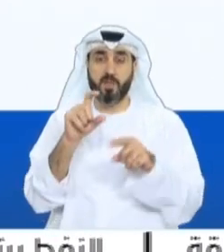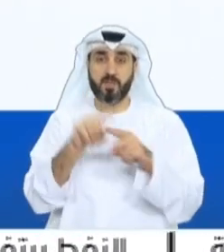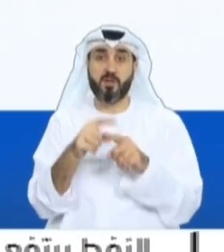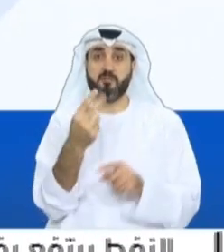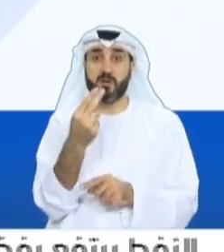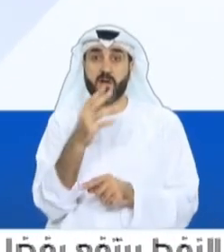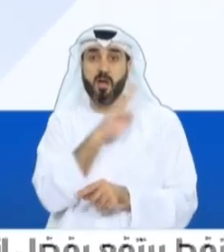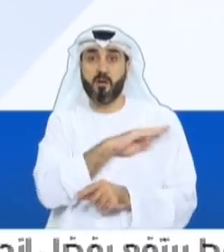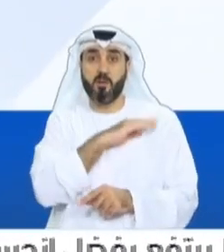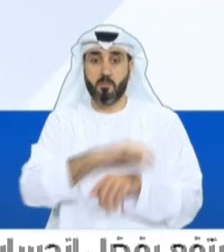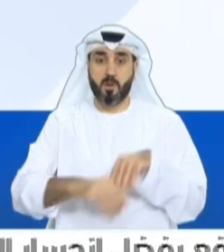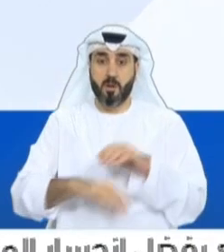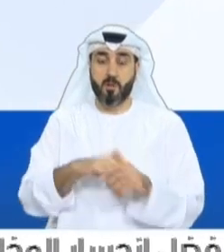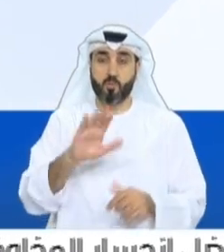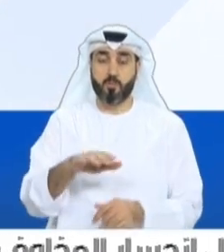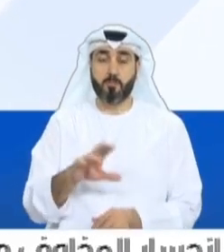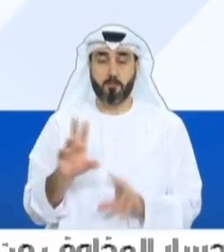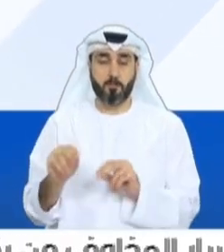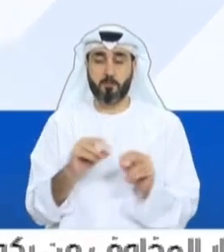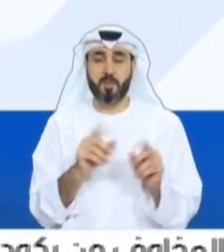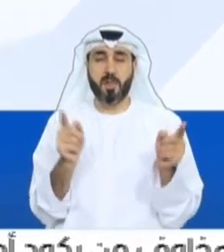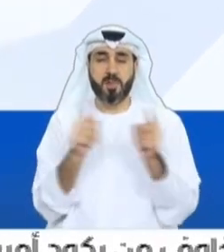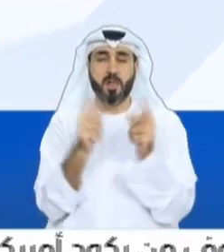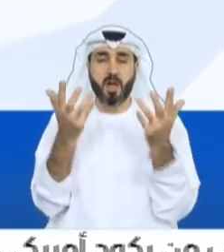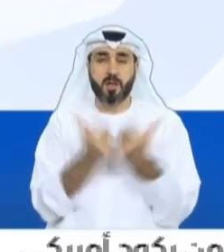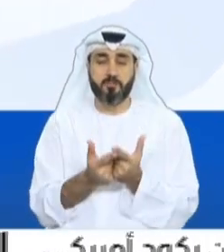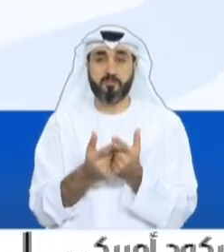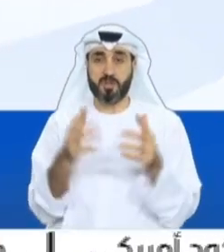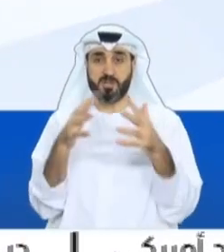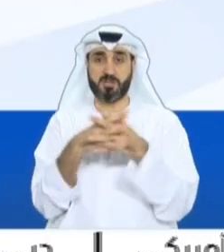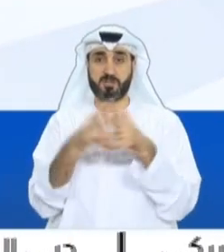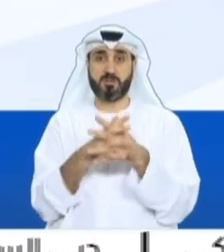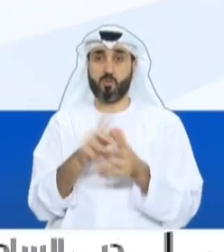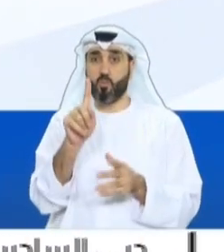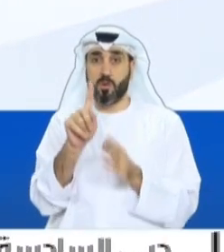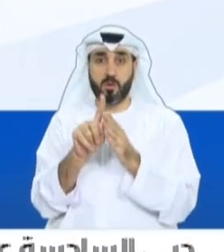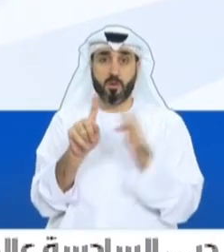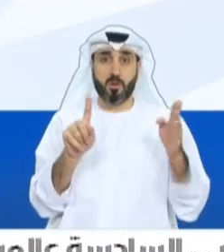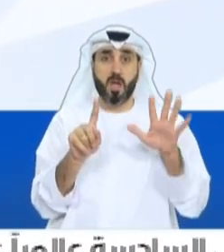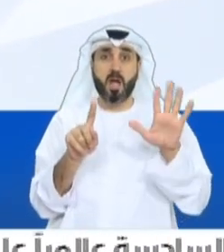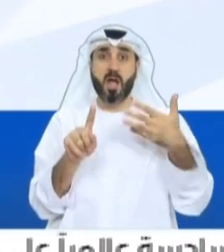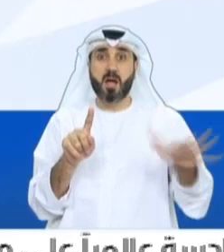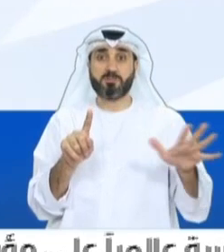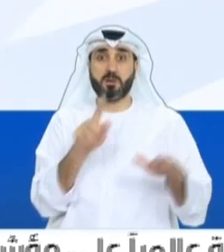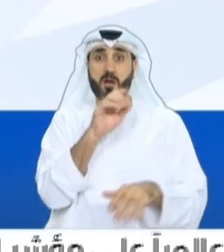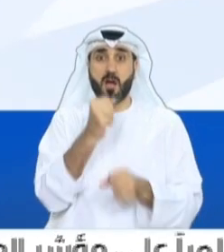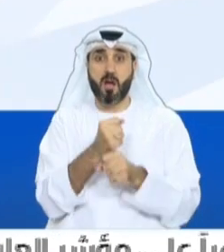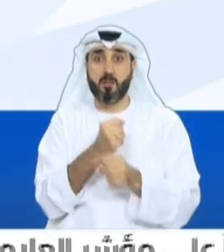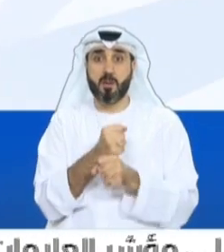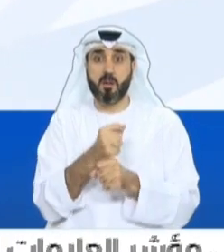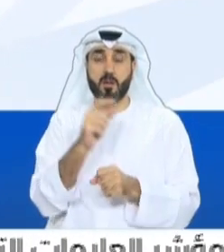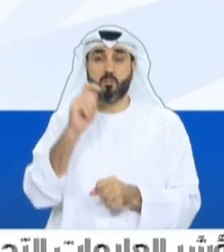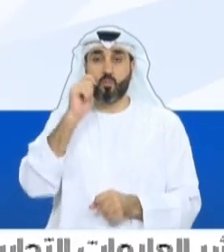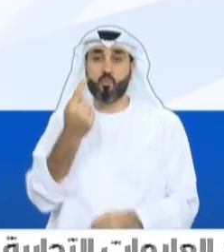نسبة العمال الماهرة اللي عندها. يعني أعطيك حسبة بسيطة، الشركة اللي عندها من 1 إلى 50 عامل ماهر مطلوب تعين